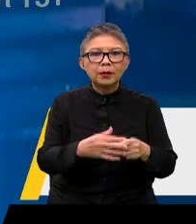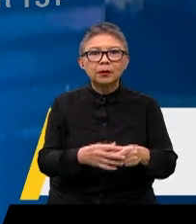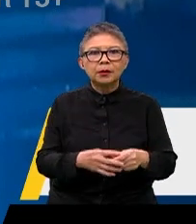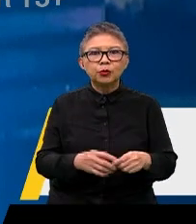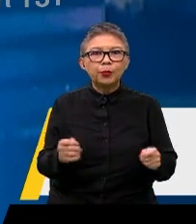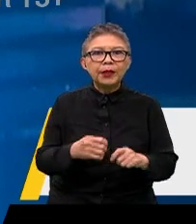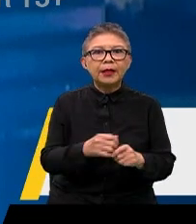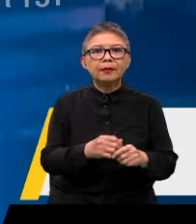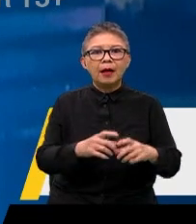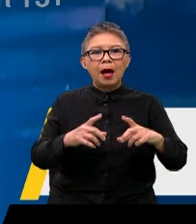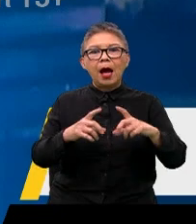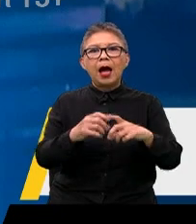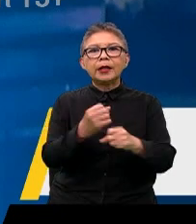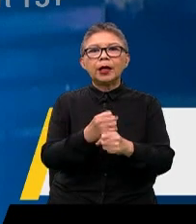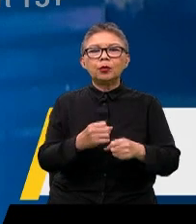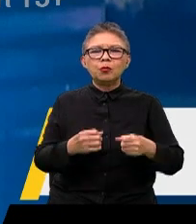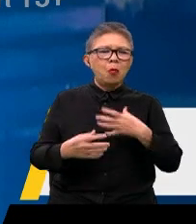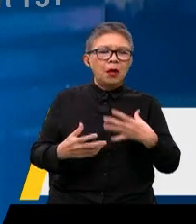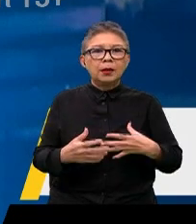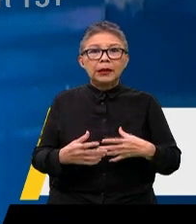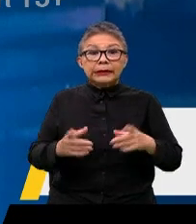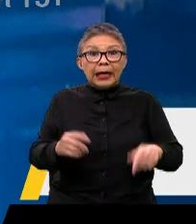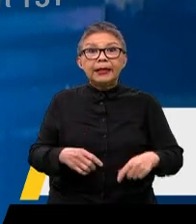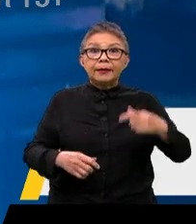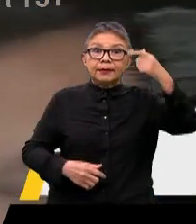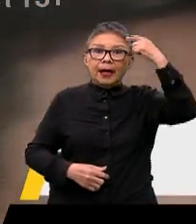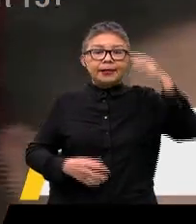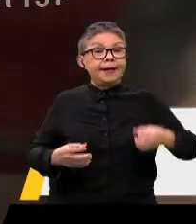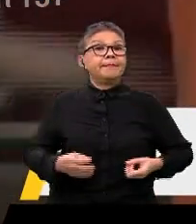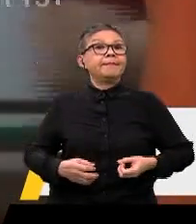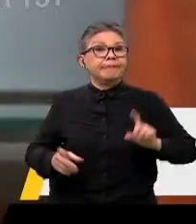baik yang dialami AG hingga memicu kemarahan tersangka.